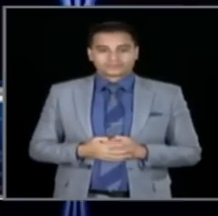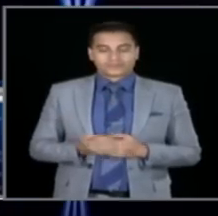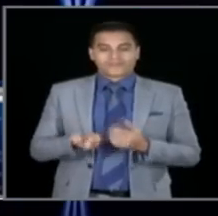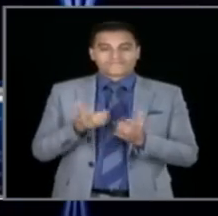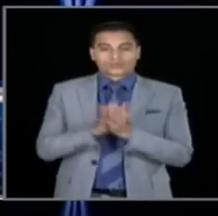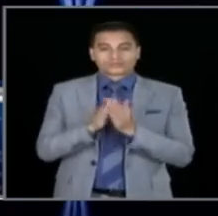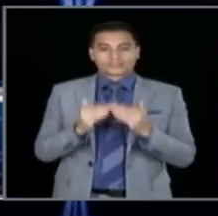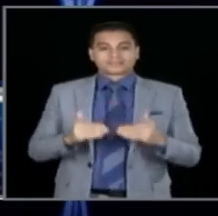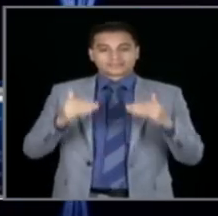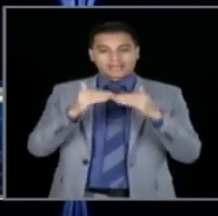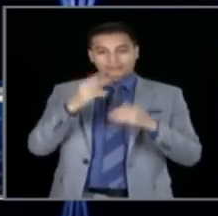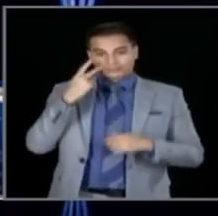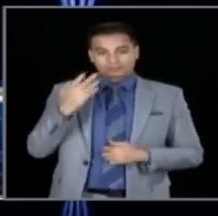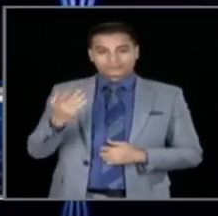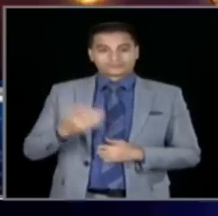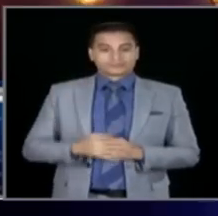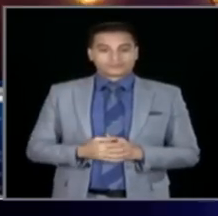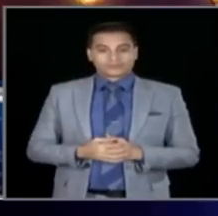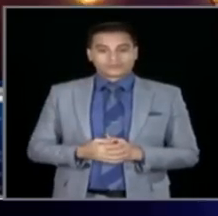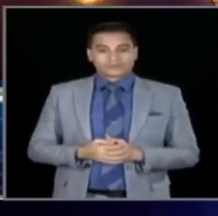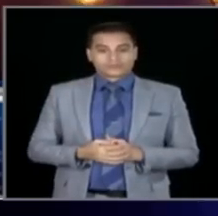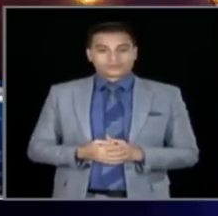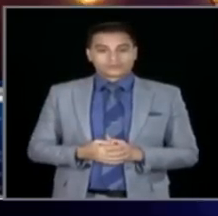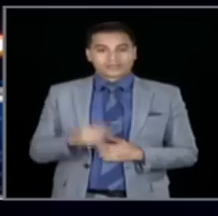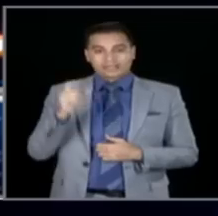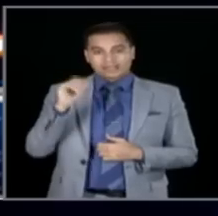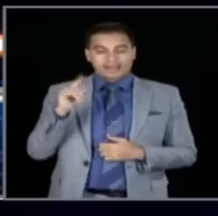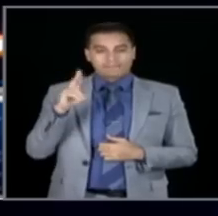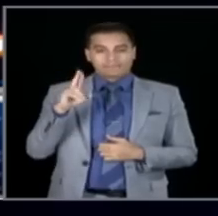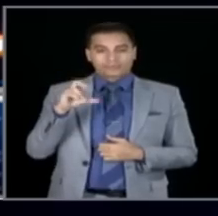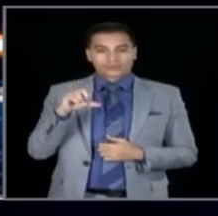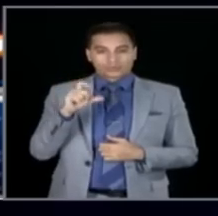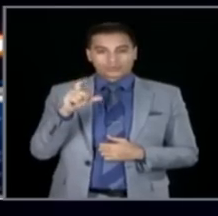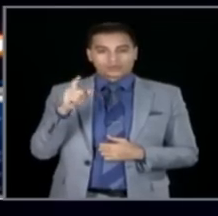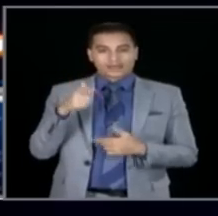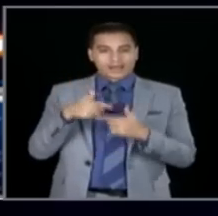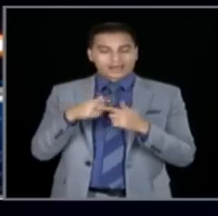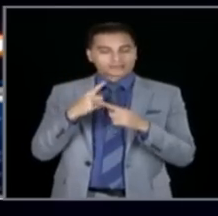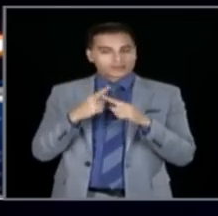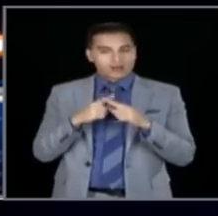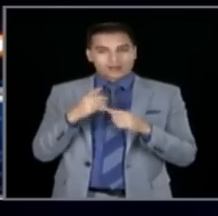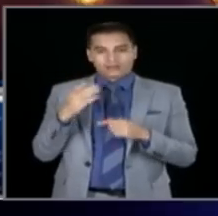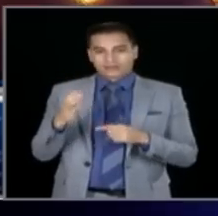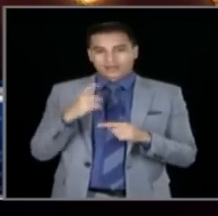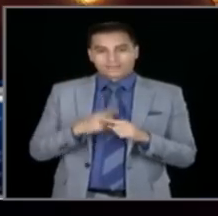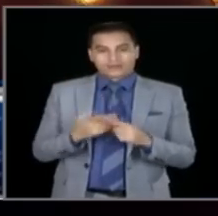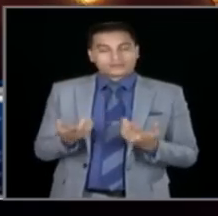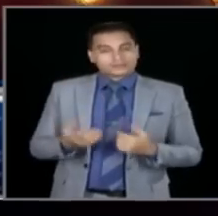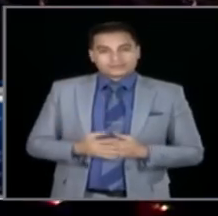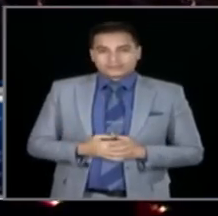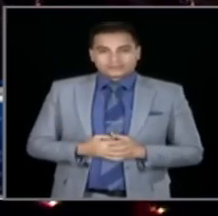فرصه للتعادل. اميره. نبتون. كوكب غازي برضو، اجابه